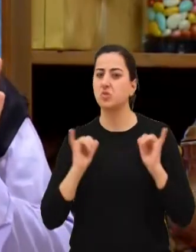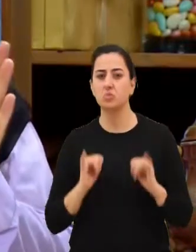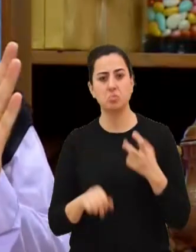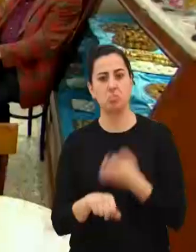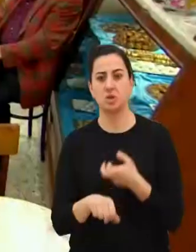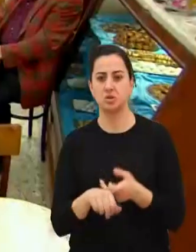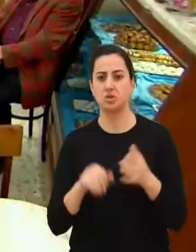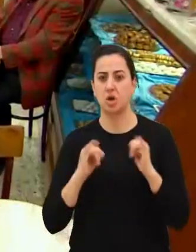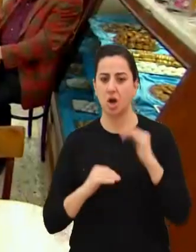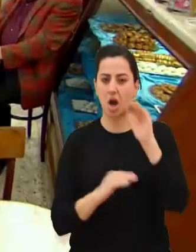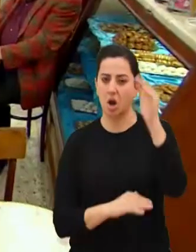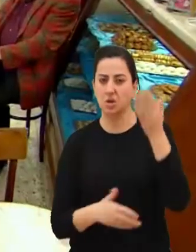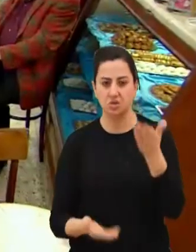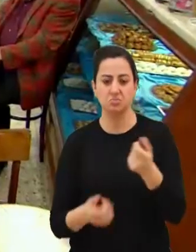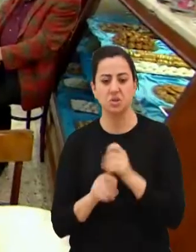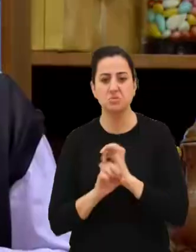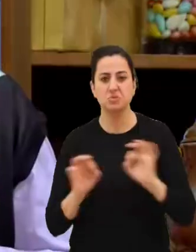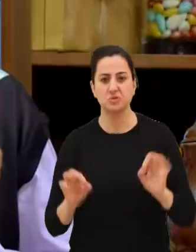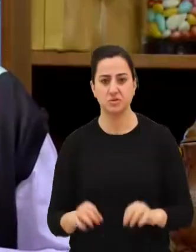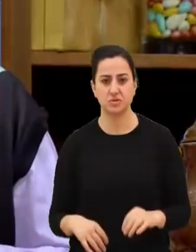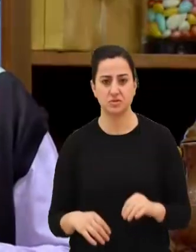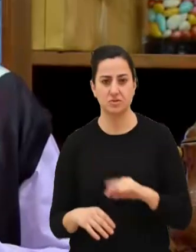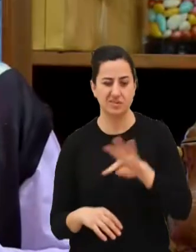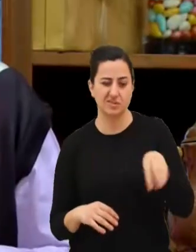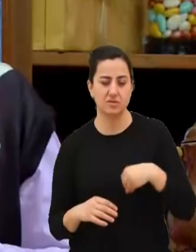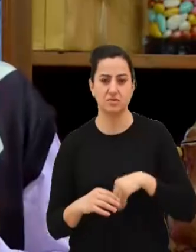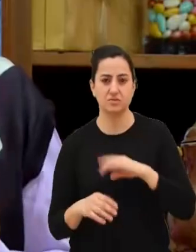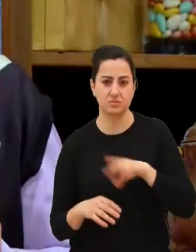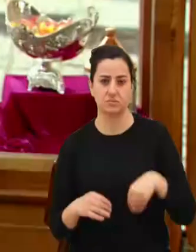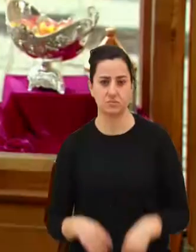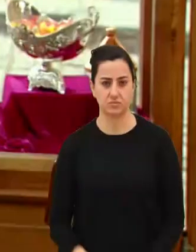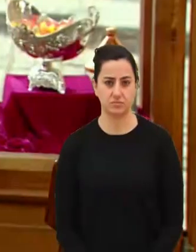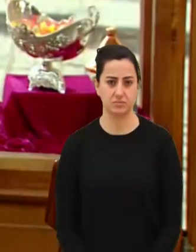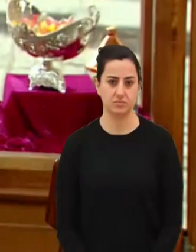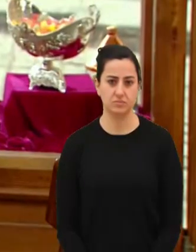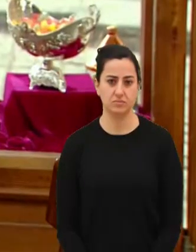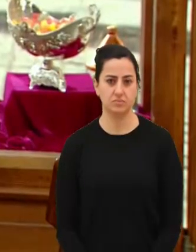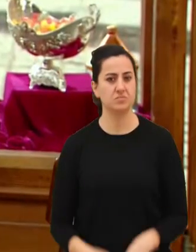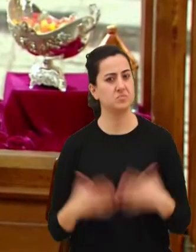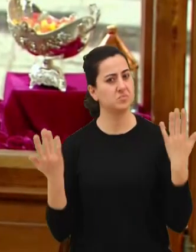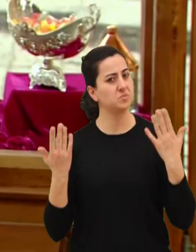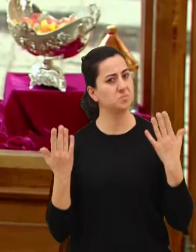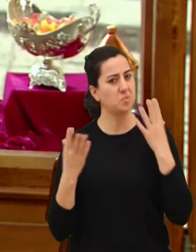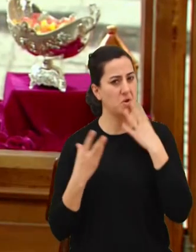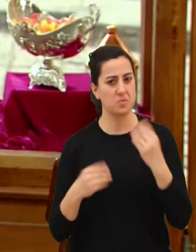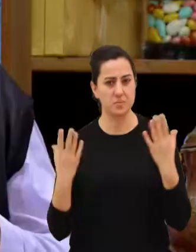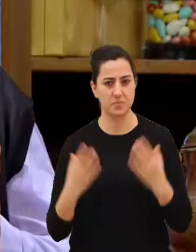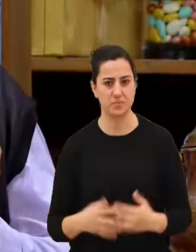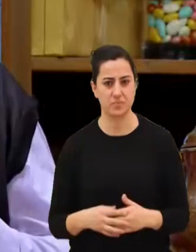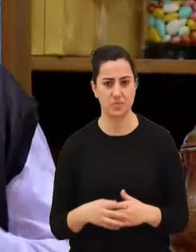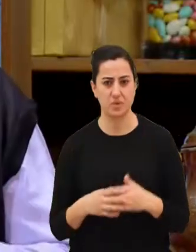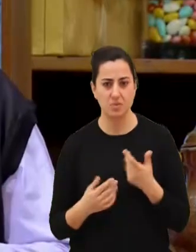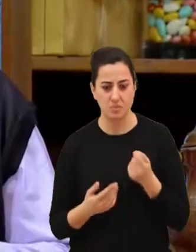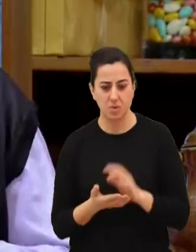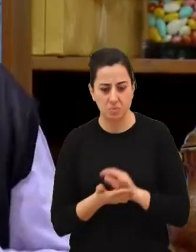maşallah padişahlar gibi yaşıyorsun. Ivırı şeye kenara, ivırı şeye, ivırı ivırıya. Hayret bir şey ya. Ha, o kadar